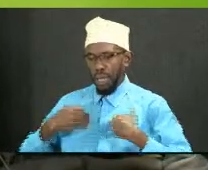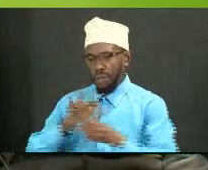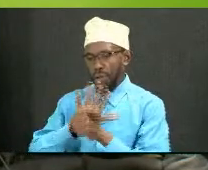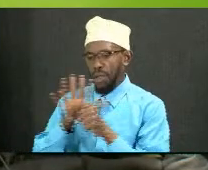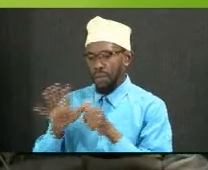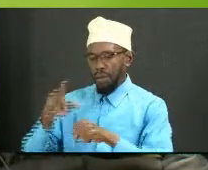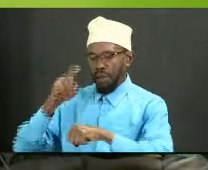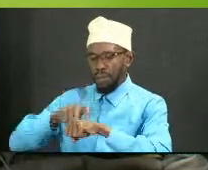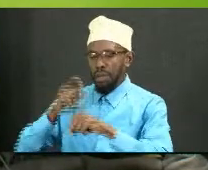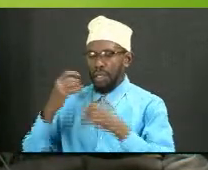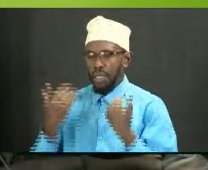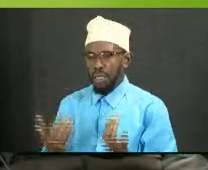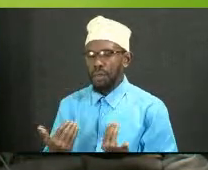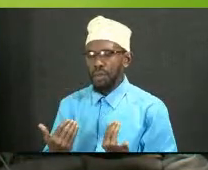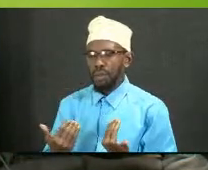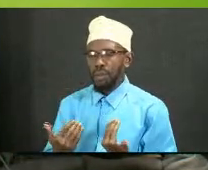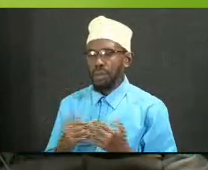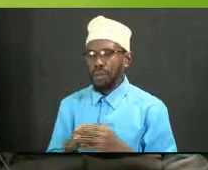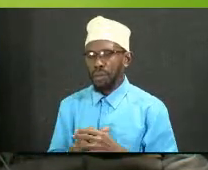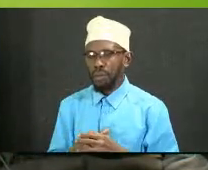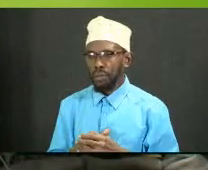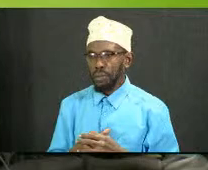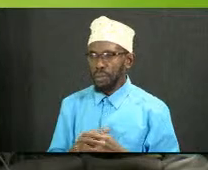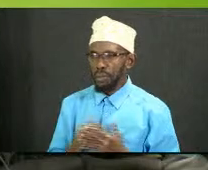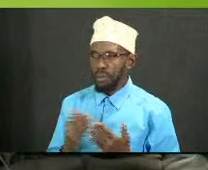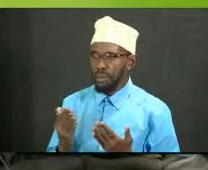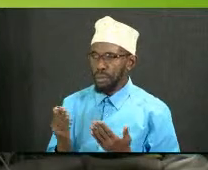katika wakati kama huu wa janga hili la corona?